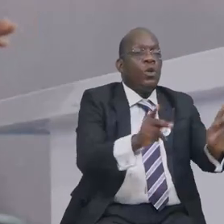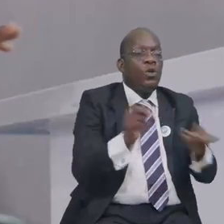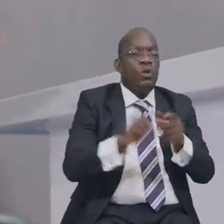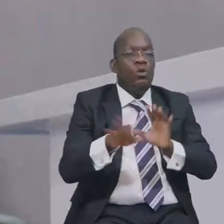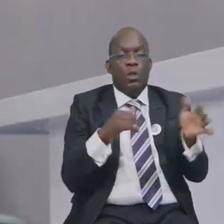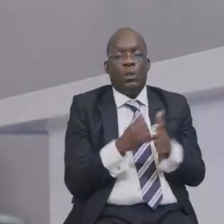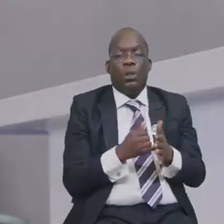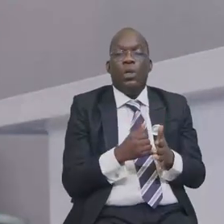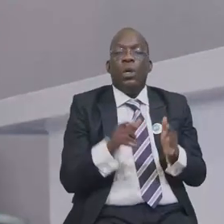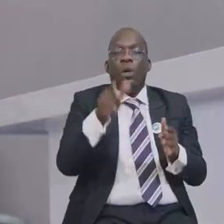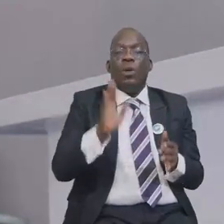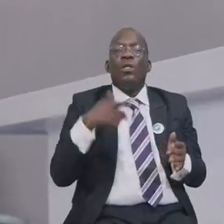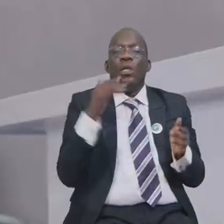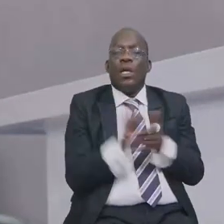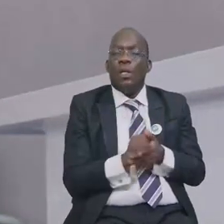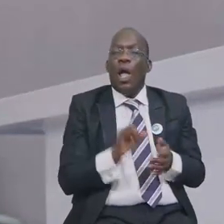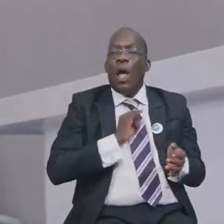qui est venue dans notre famille.